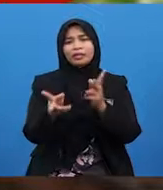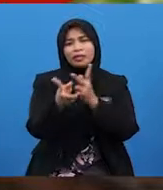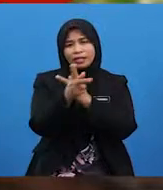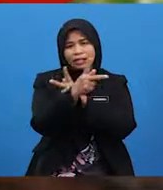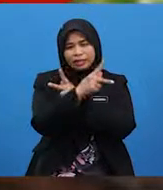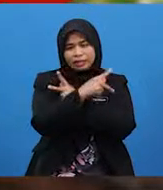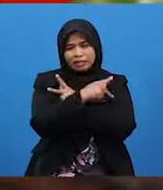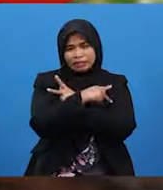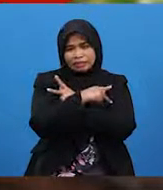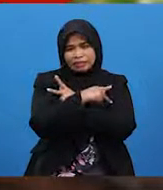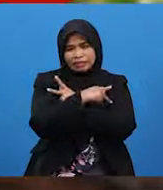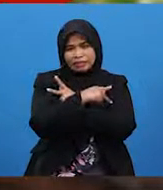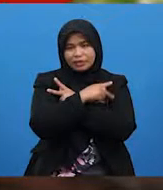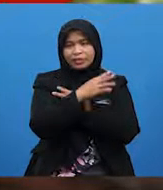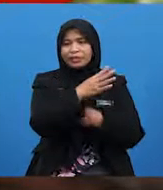sayang